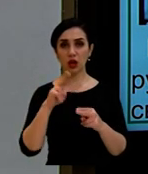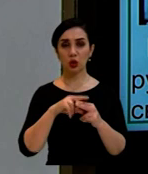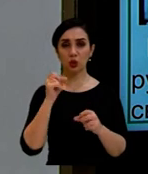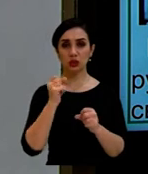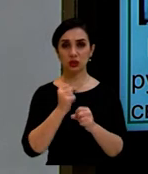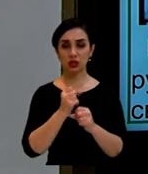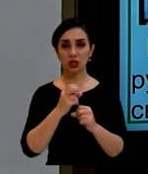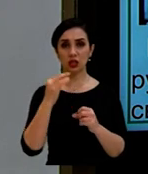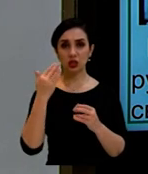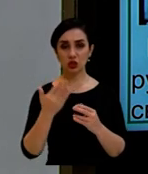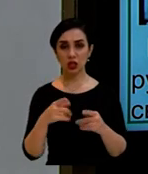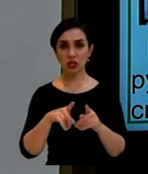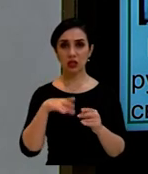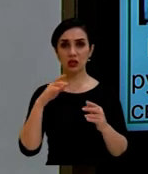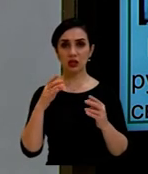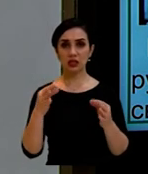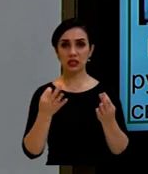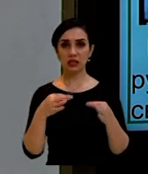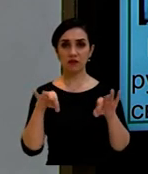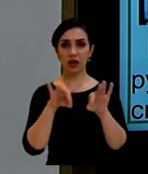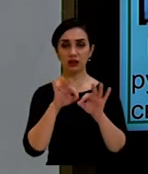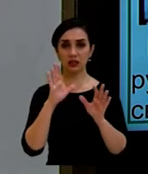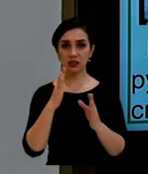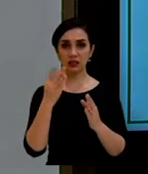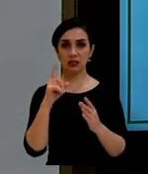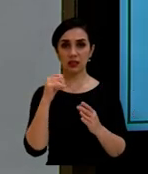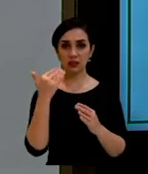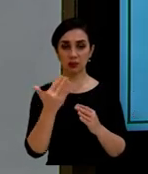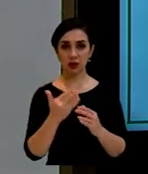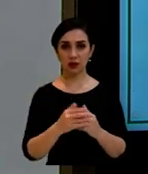делает тебе честь что хватается за тебя